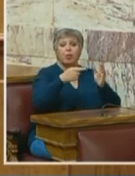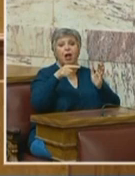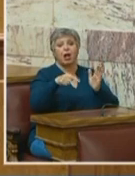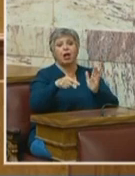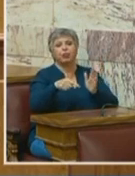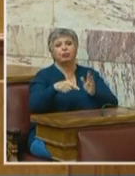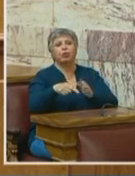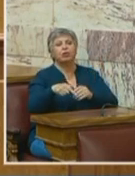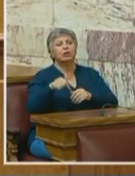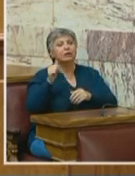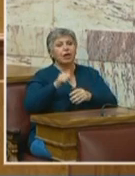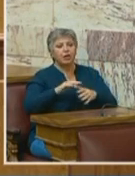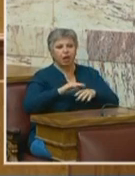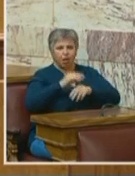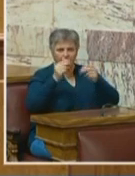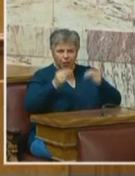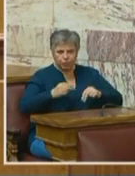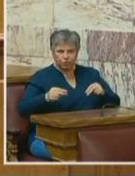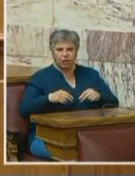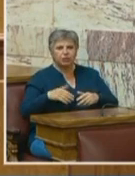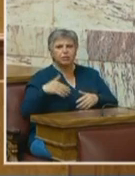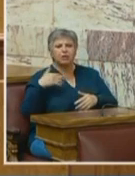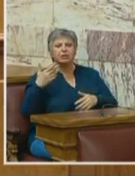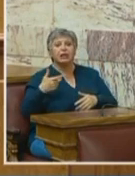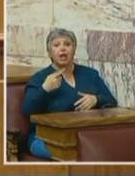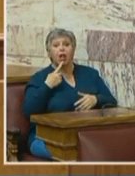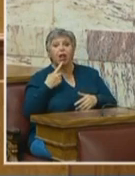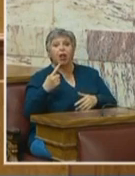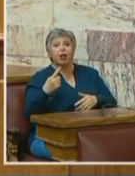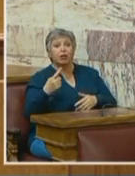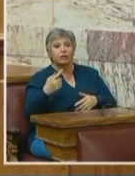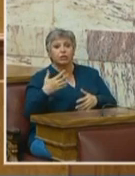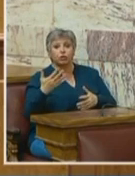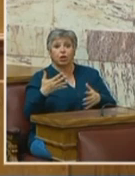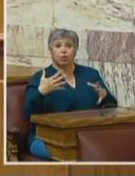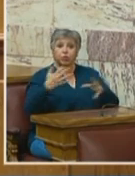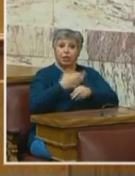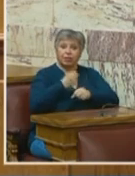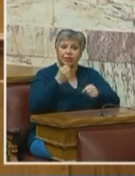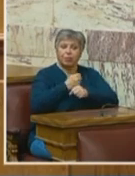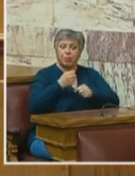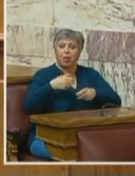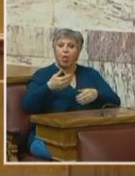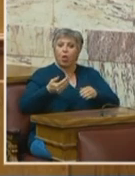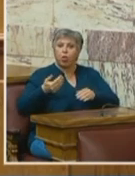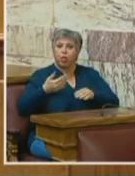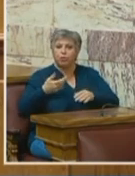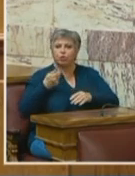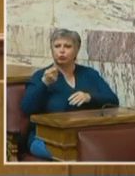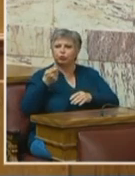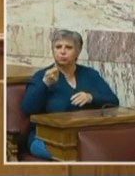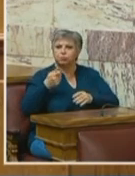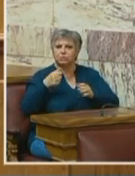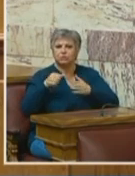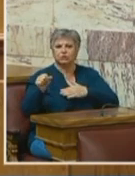υποθήκη τη δημόσια περιουσία ως το 2115. Είναι ψέματα τα